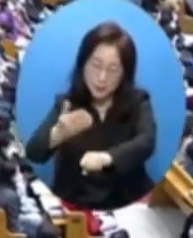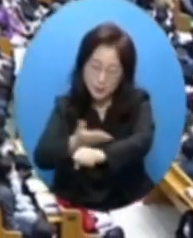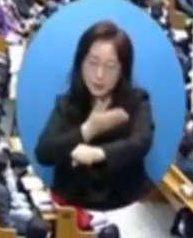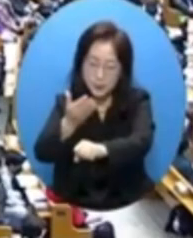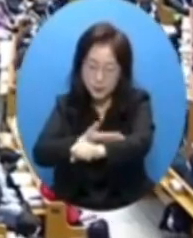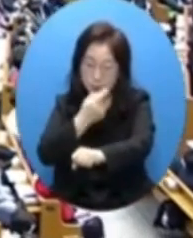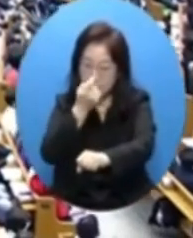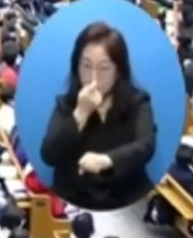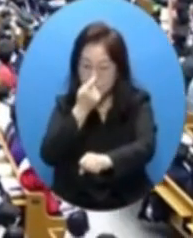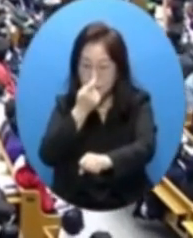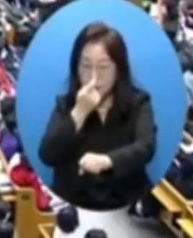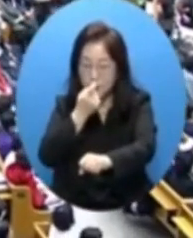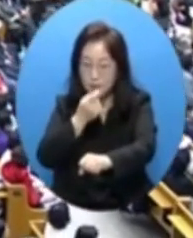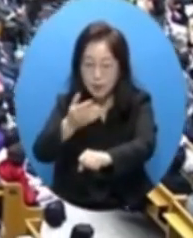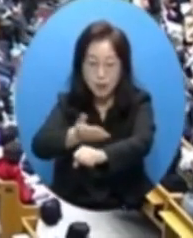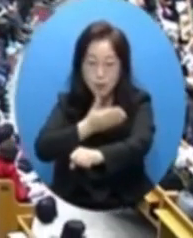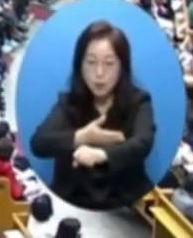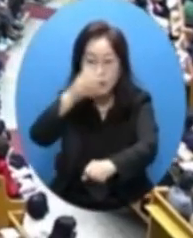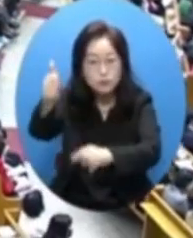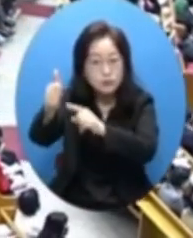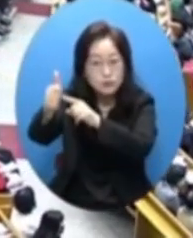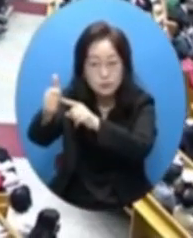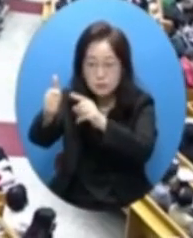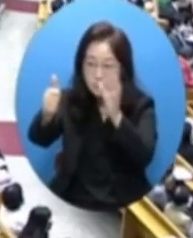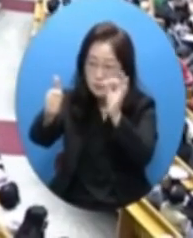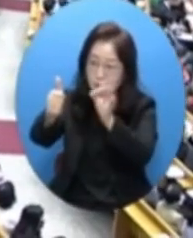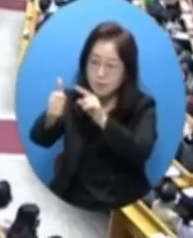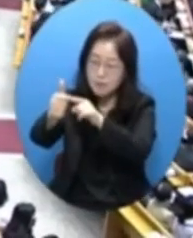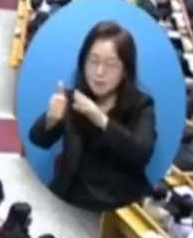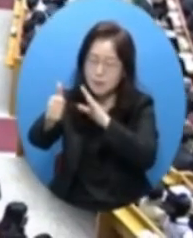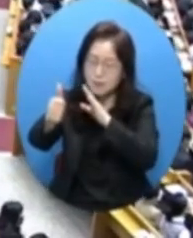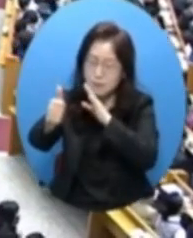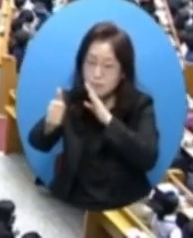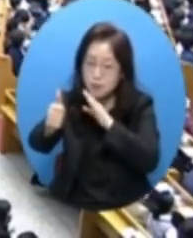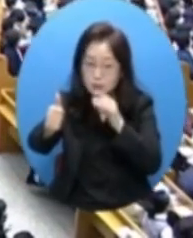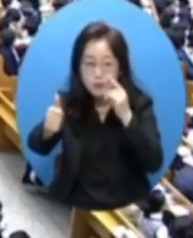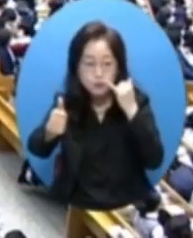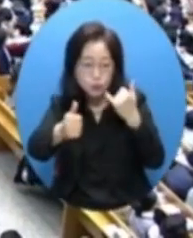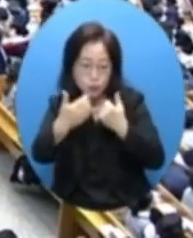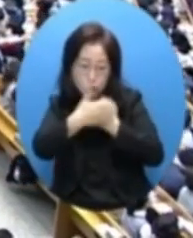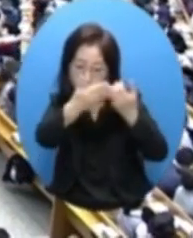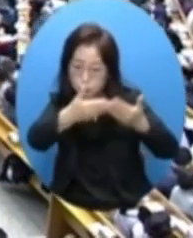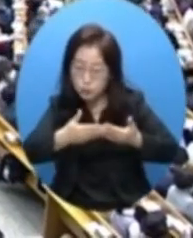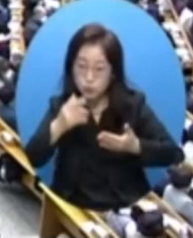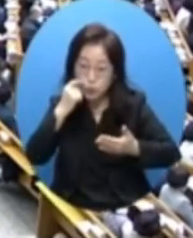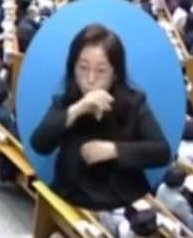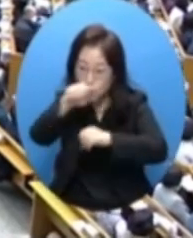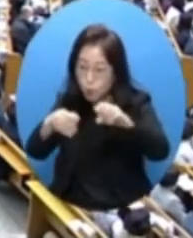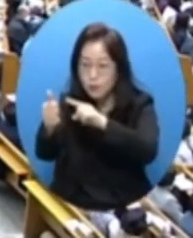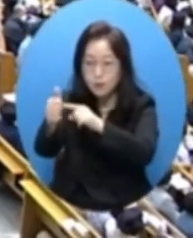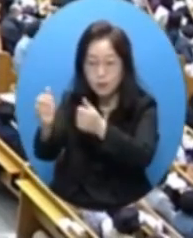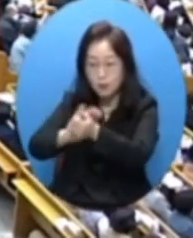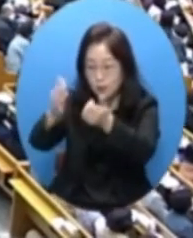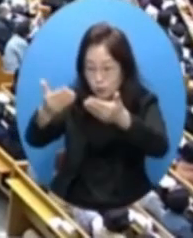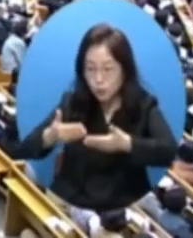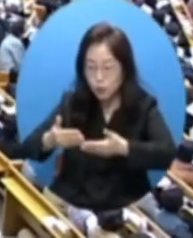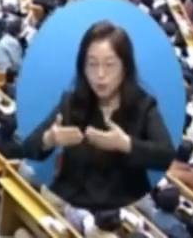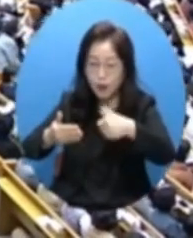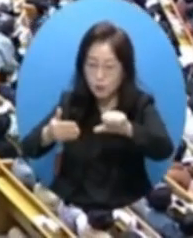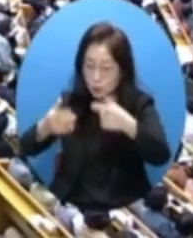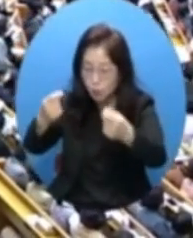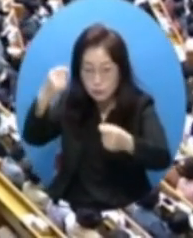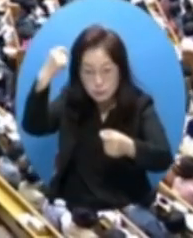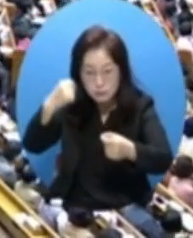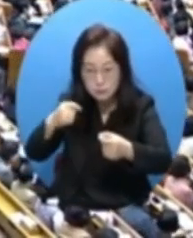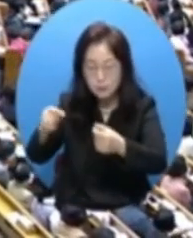배웁니다 근데 목공소 주인이 정말 자기 부모님이 느끼지 못했던 그런 사랑을 자기를 품어주고 아들처럼 여기고